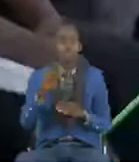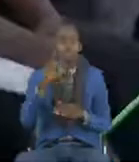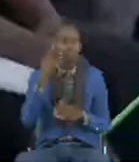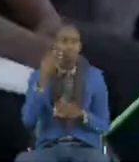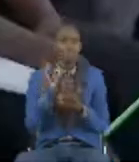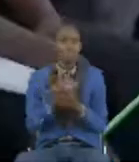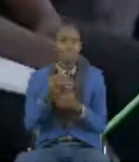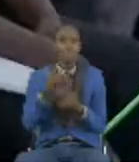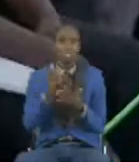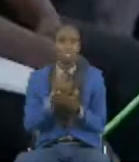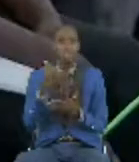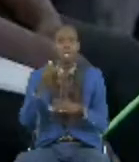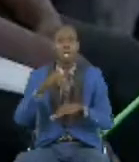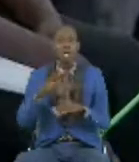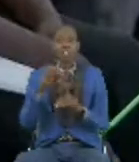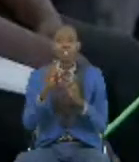à la fin,